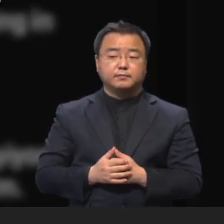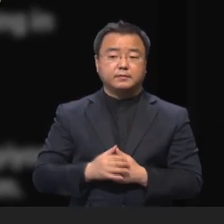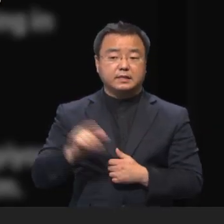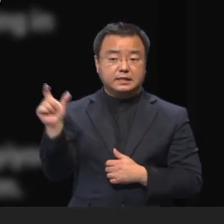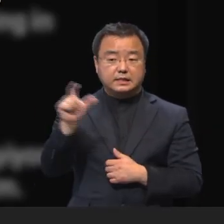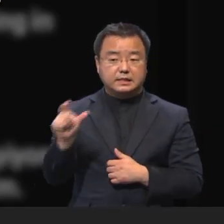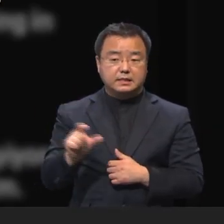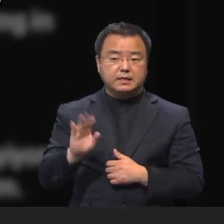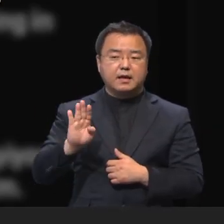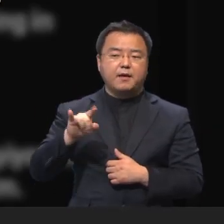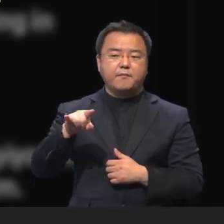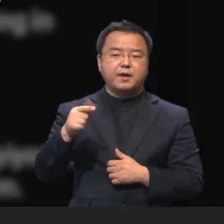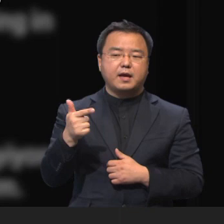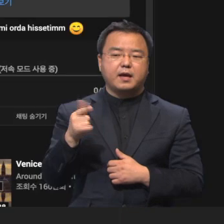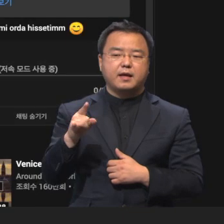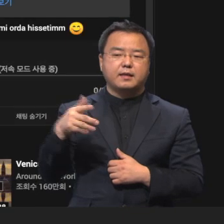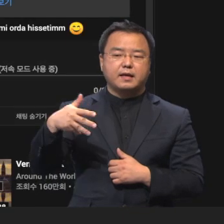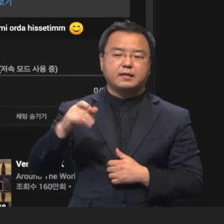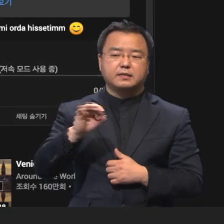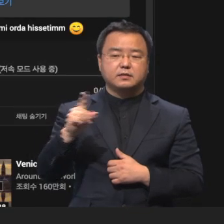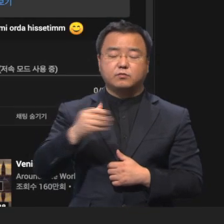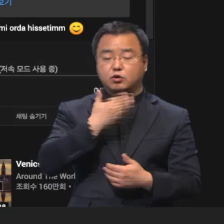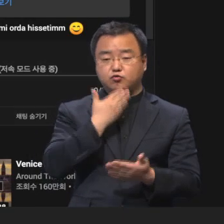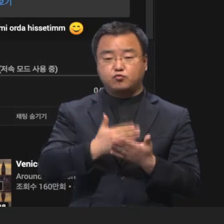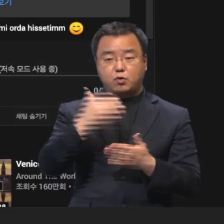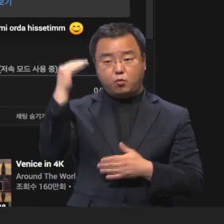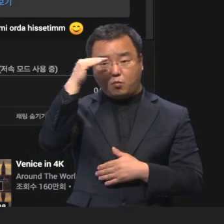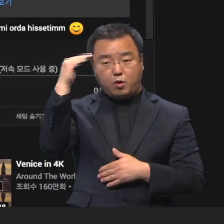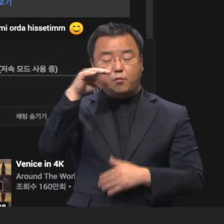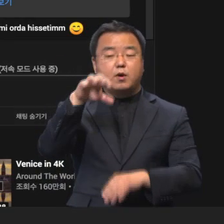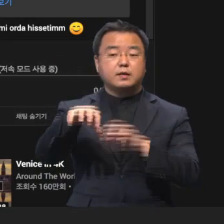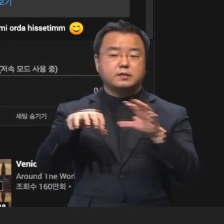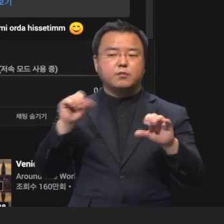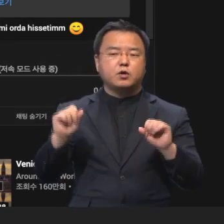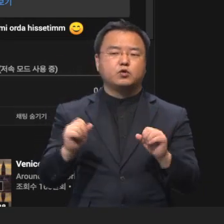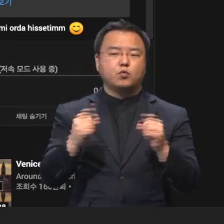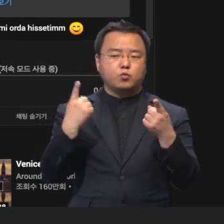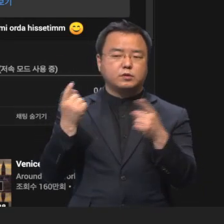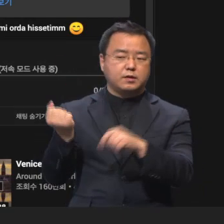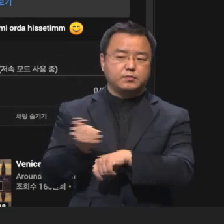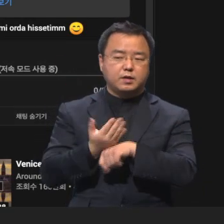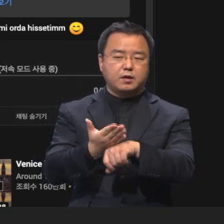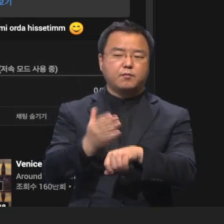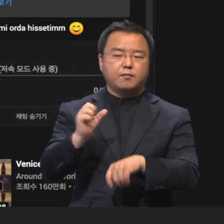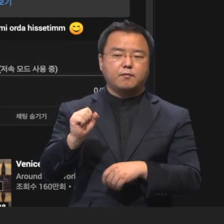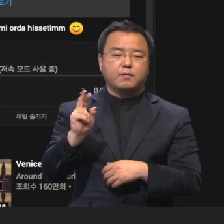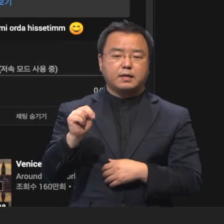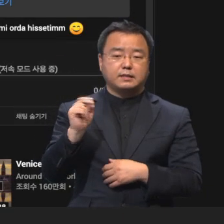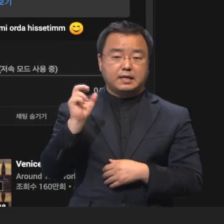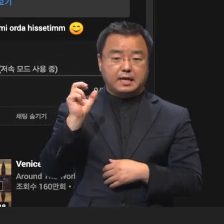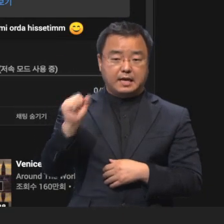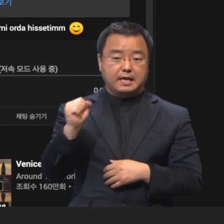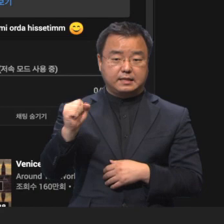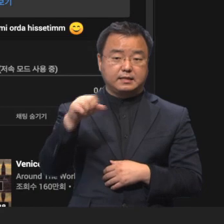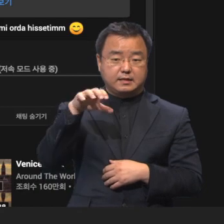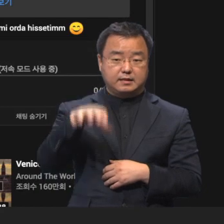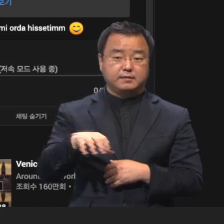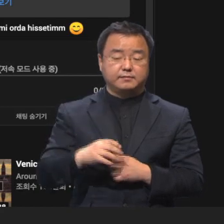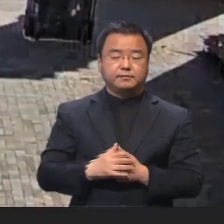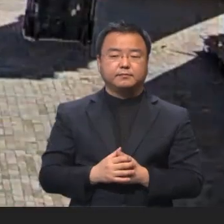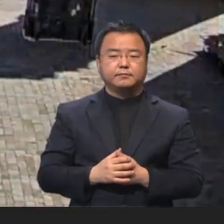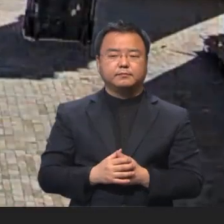이탈리아 베네치아의 주요 관광지 모습을 실시간으로 보여주는 SNS 채널에서 이루어진 대화들입니다.